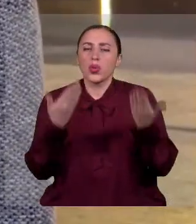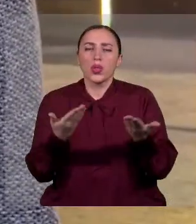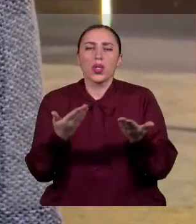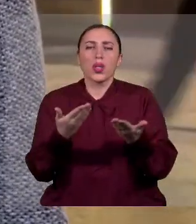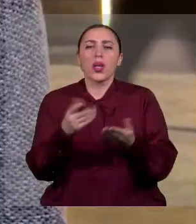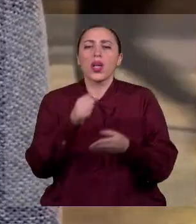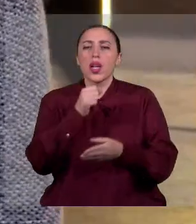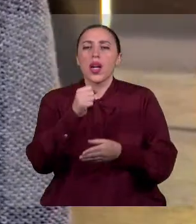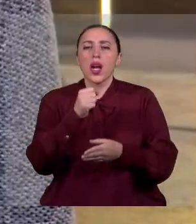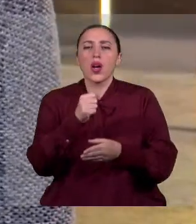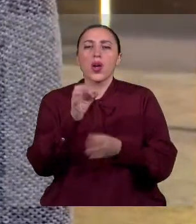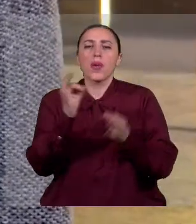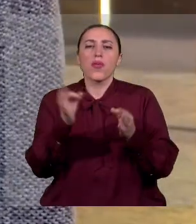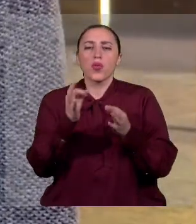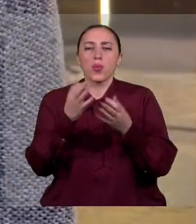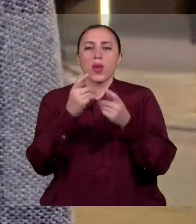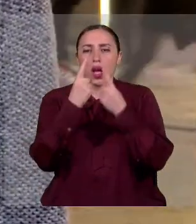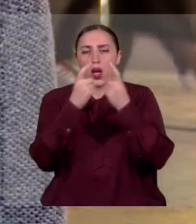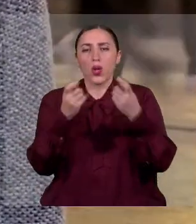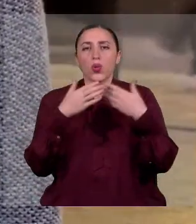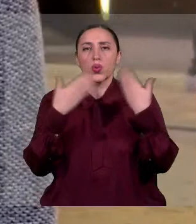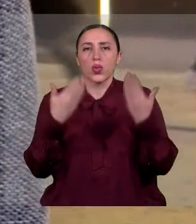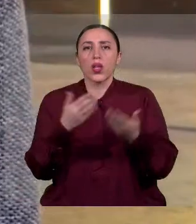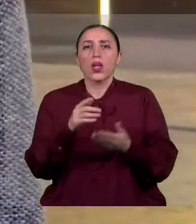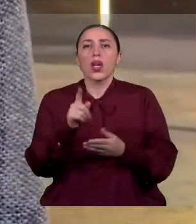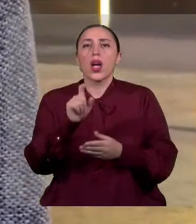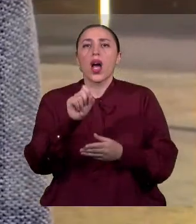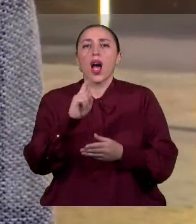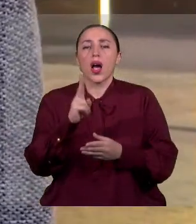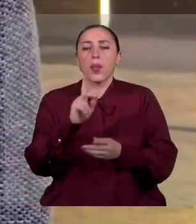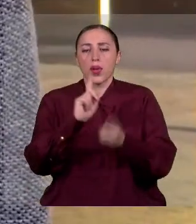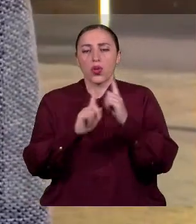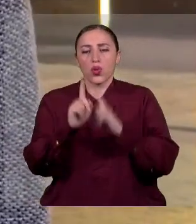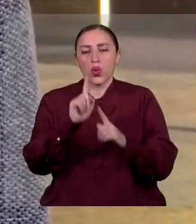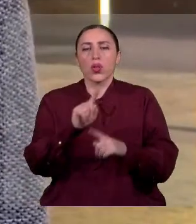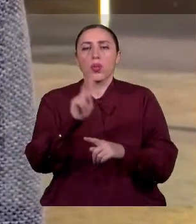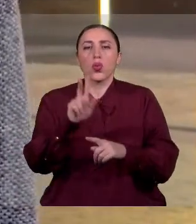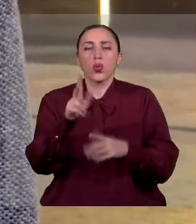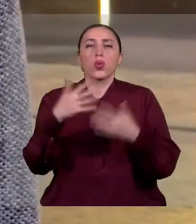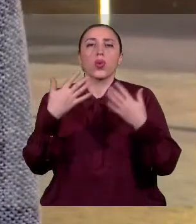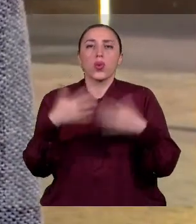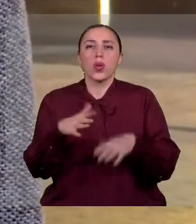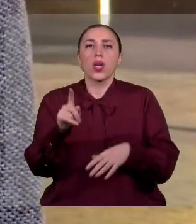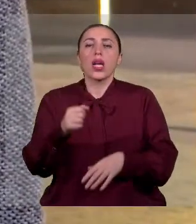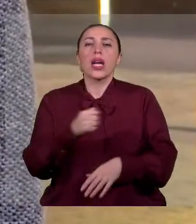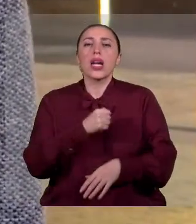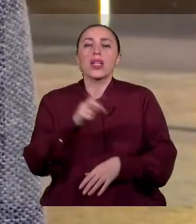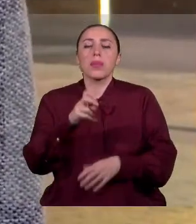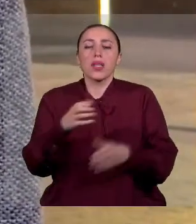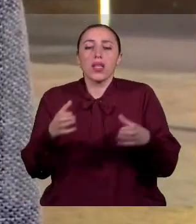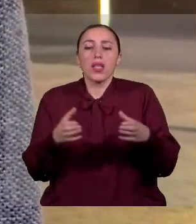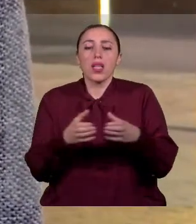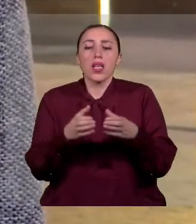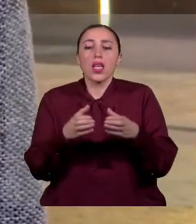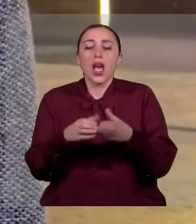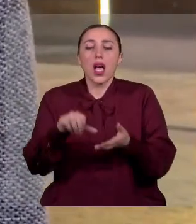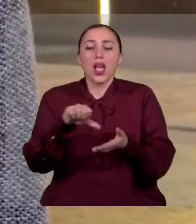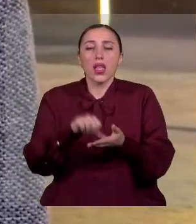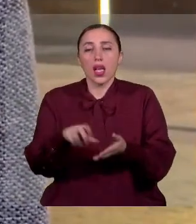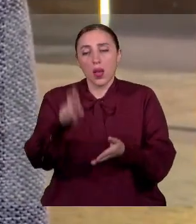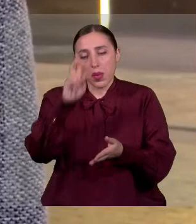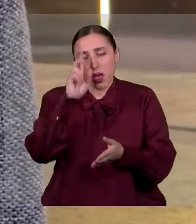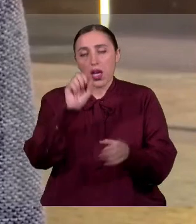ներկայացվել։ Արդեն մի քանի ժամ է ընթանում է ՀԱՊ գագաթաժողովը Երևանում ռազմական այս կառույցի անդամ